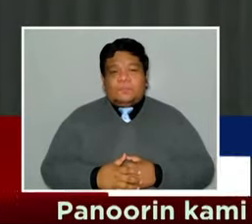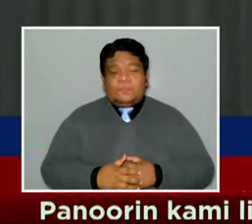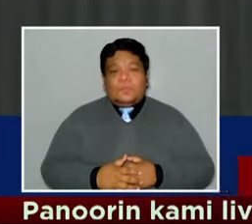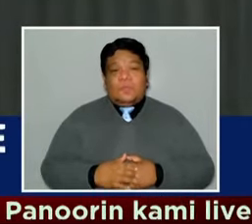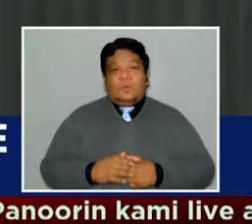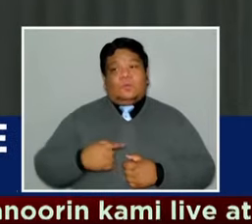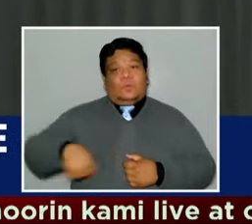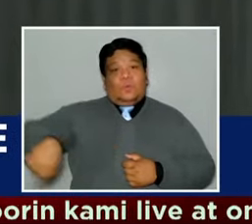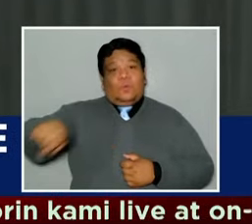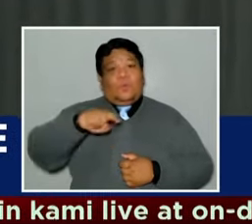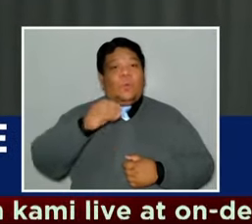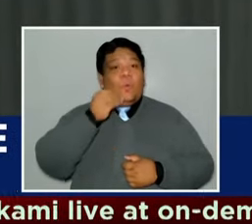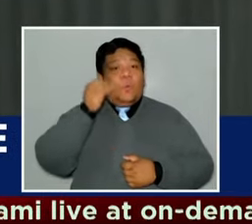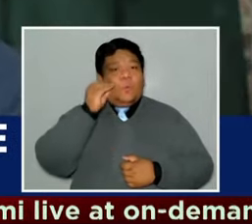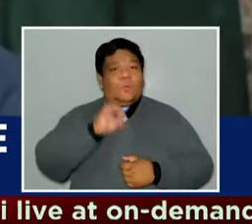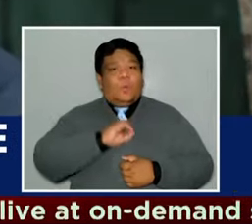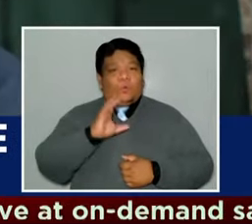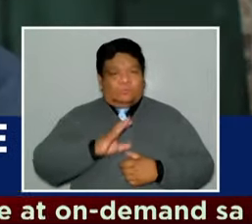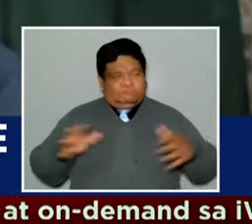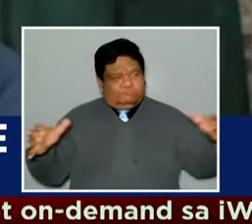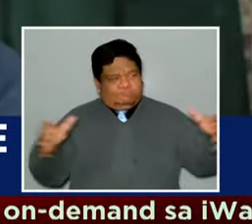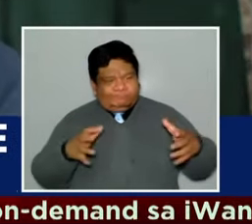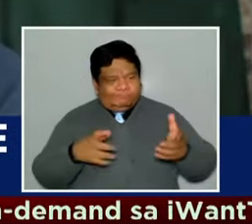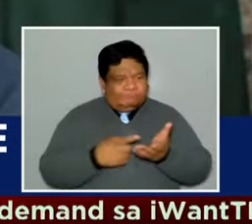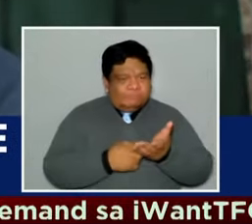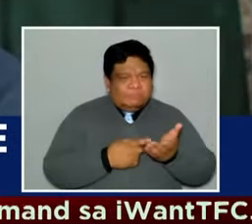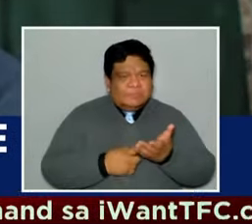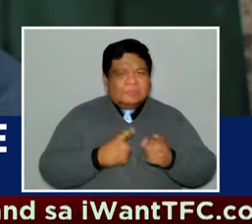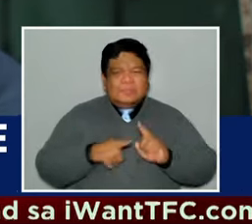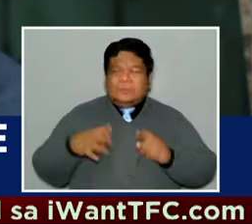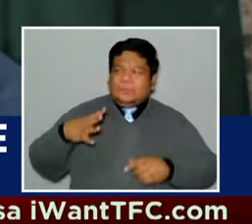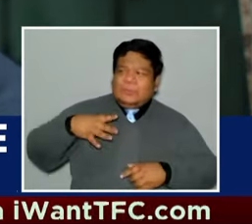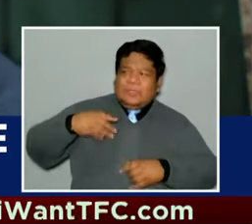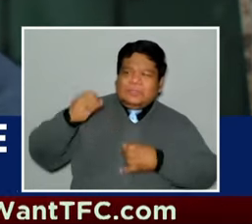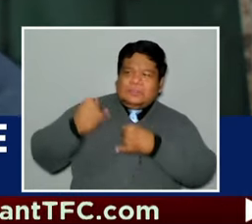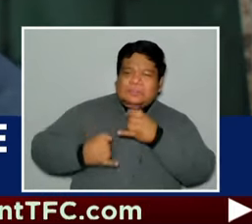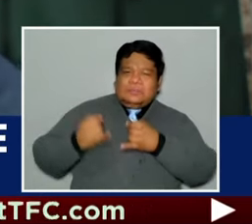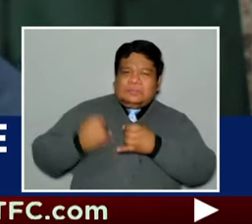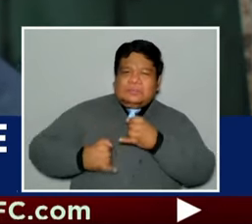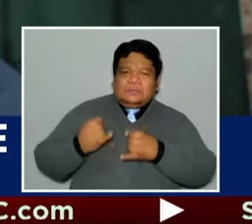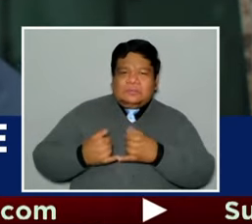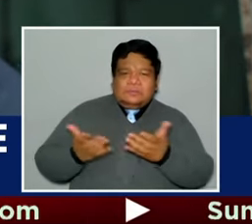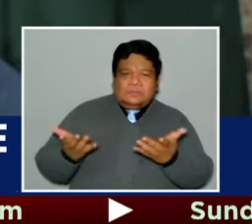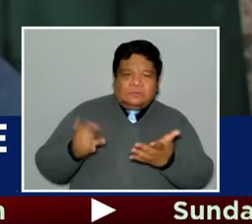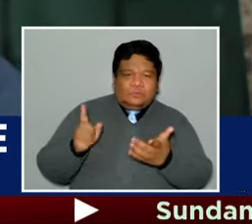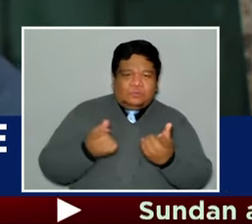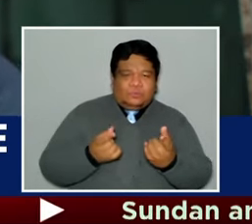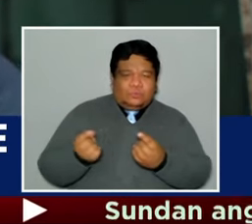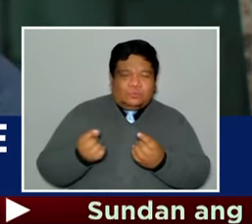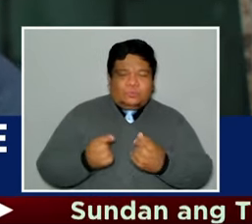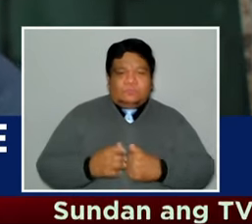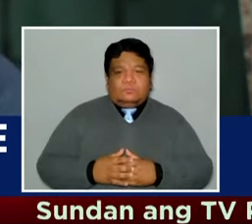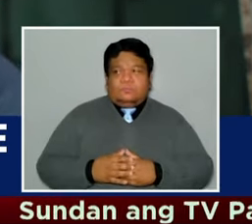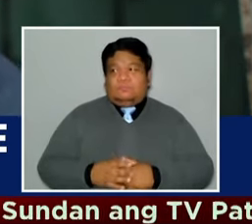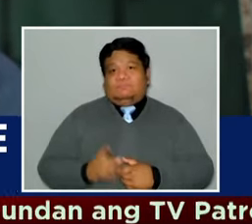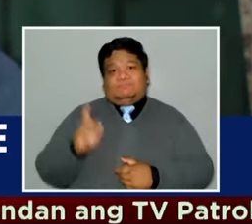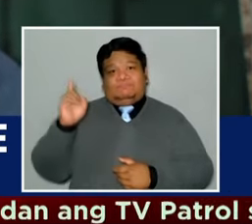nababagalan ng mga ito sa kanilang aksyon. Umiikot naman po doon sa may gate, hanggang gate lang po ng subdivision ang mga